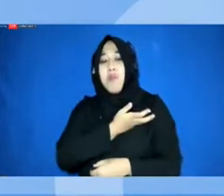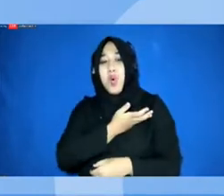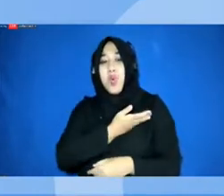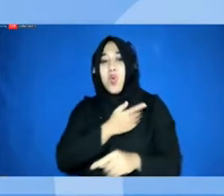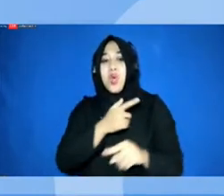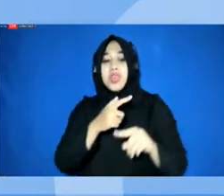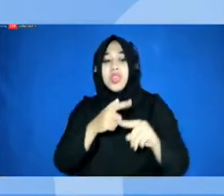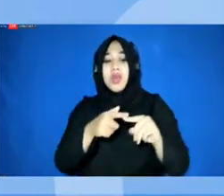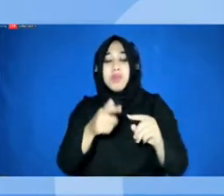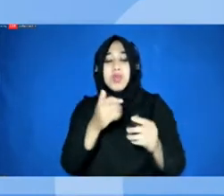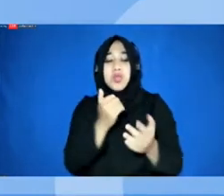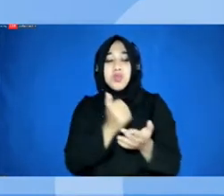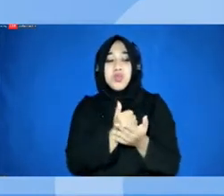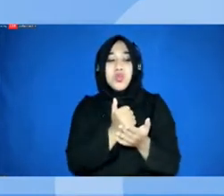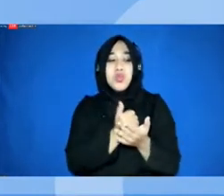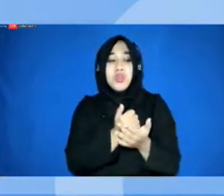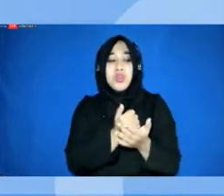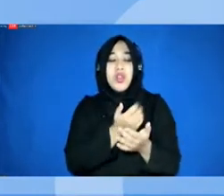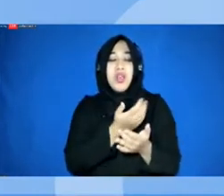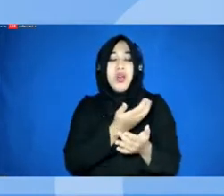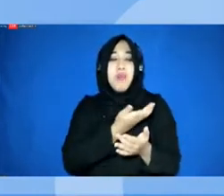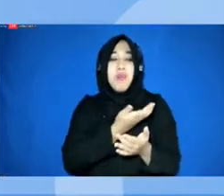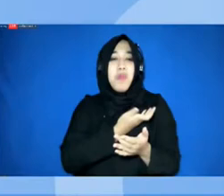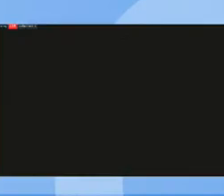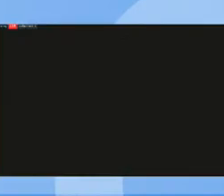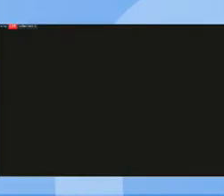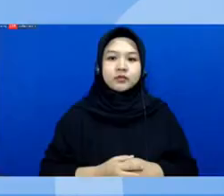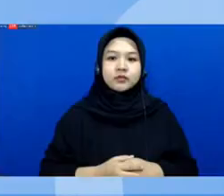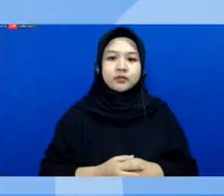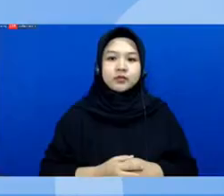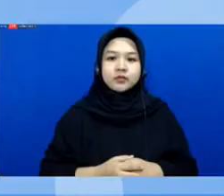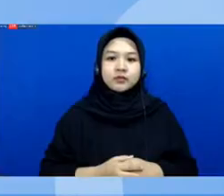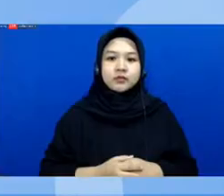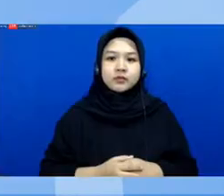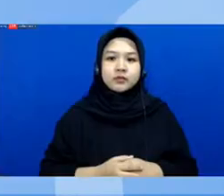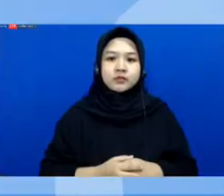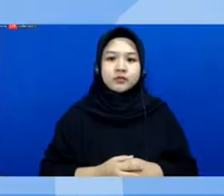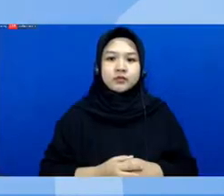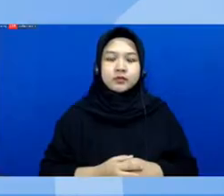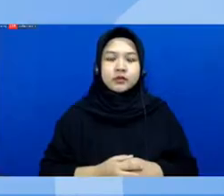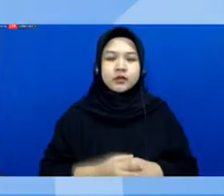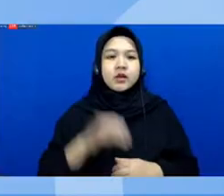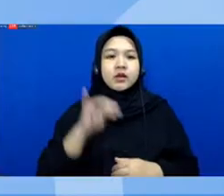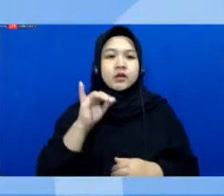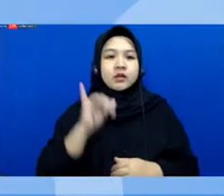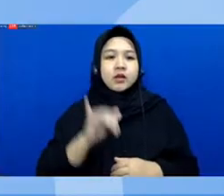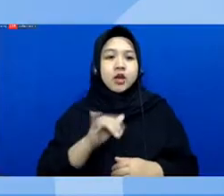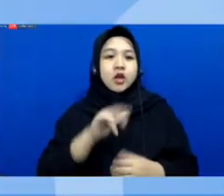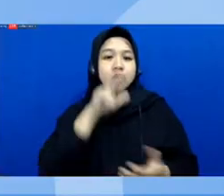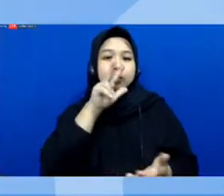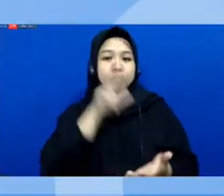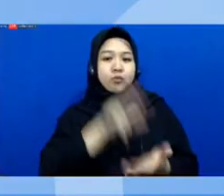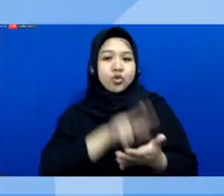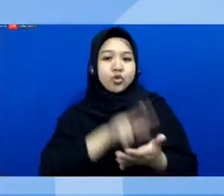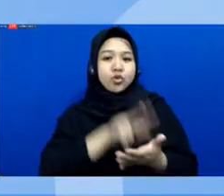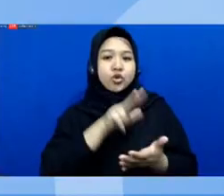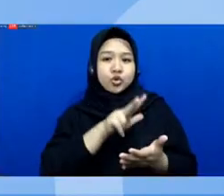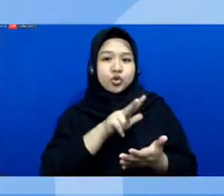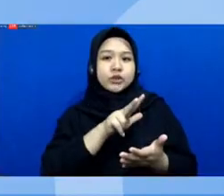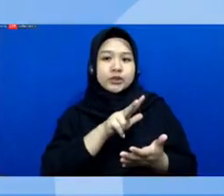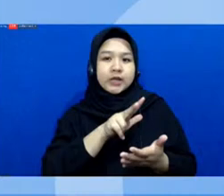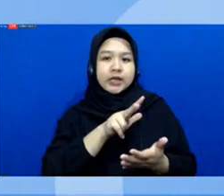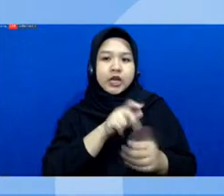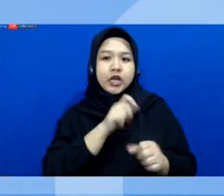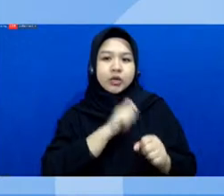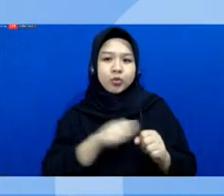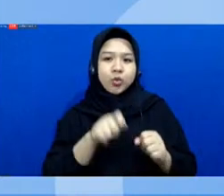friksi yang menjadi komoditas politik yang sangat berat. Nah, oleh karena itu memang decision yang diambil, ya, saya ingin mengatakan kita